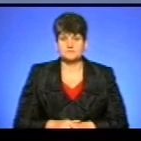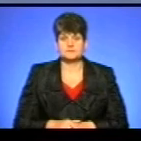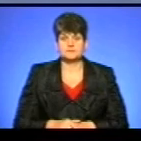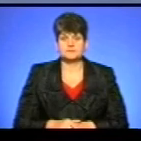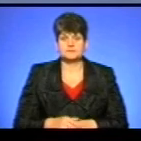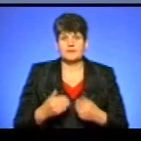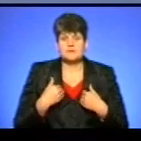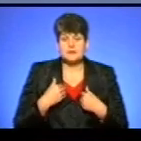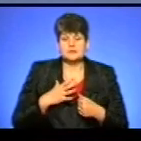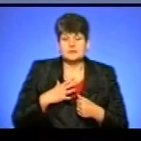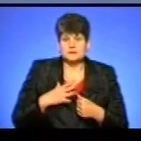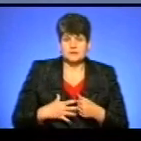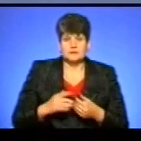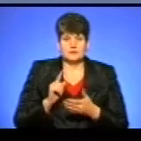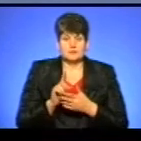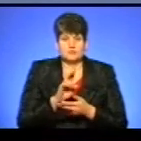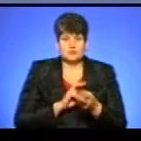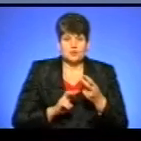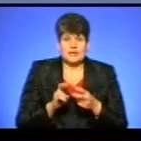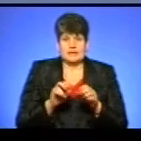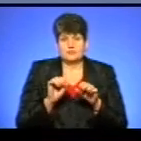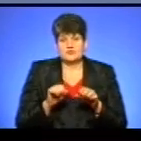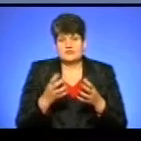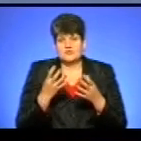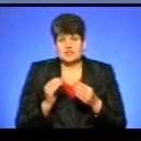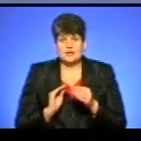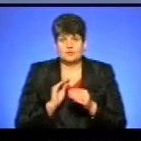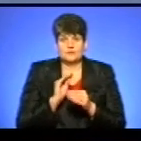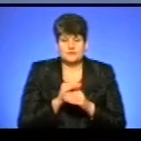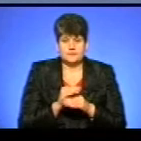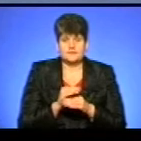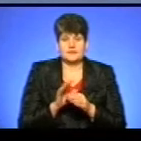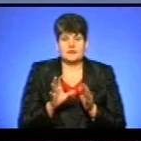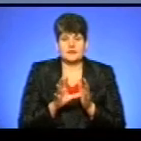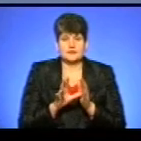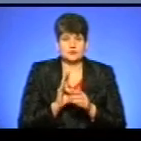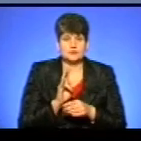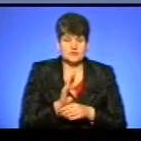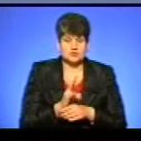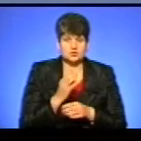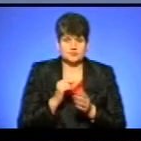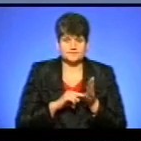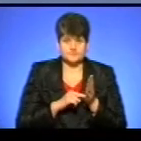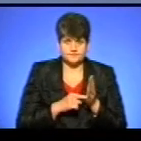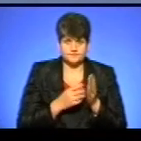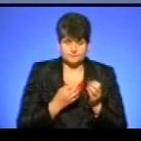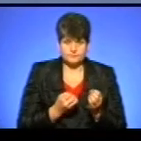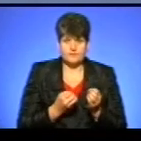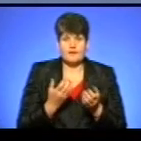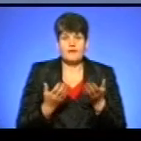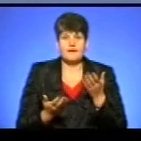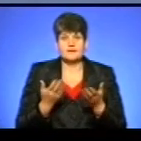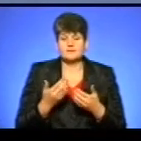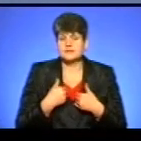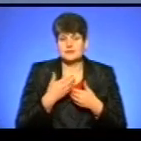Ми змушені будемо шукати можливість, яким чином дофінансувати, допомагати електротрансу, щоб про це ще раз наголошую, але ми